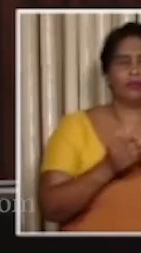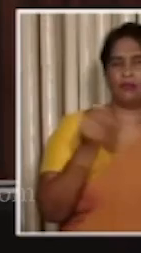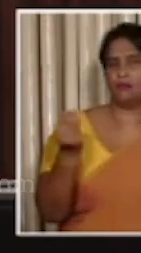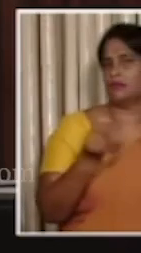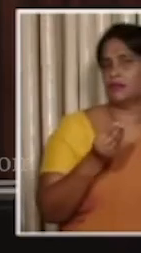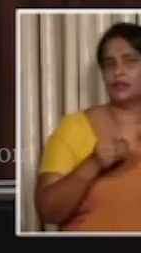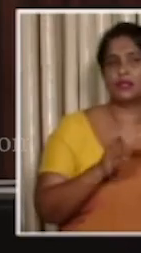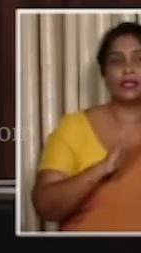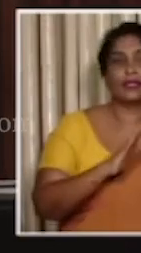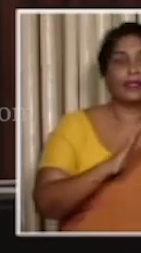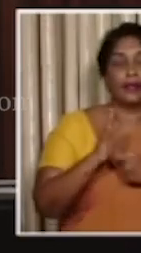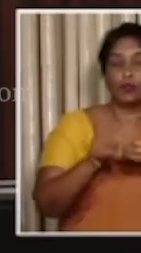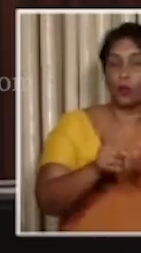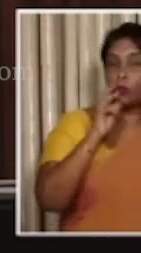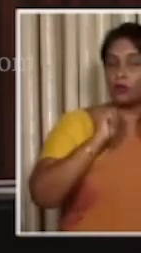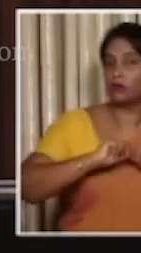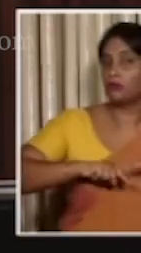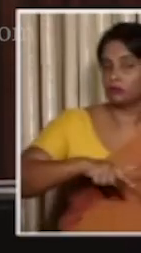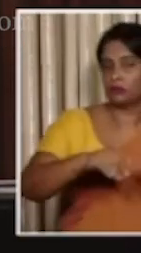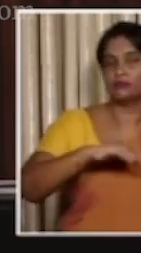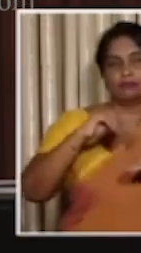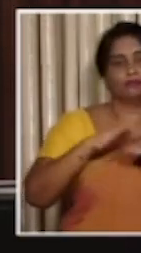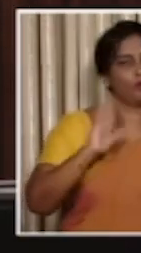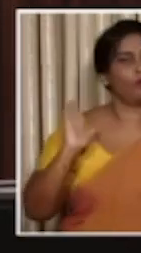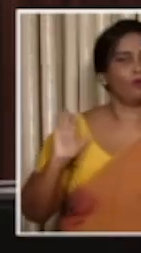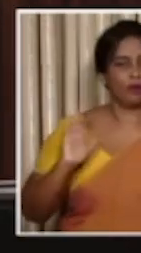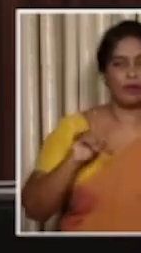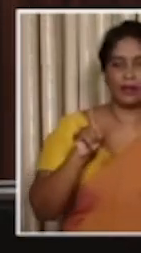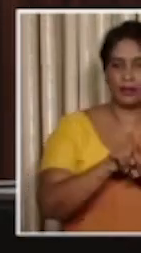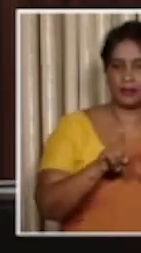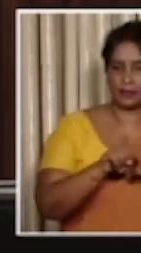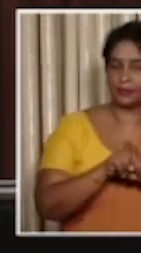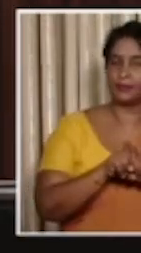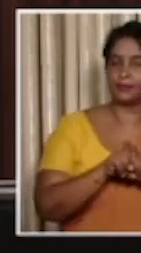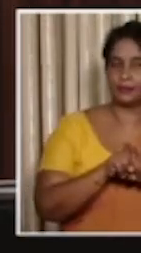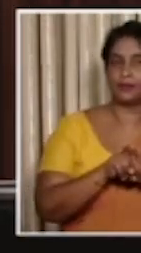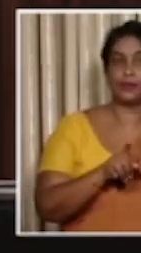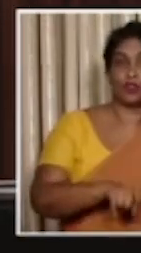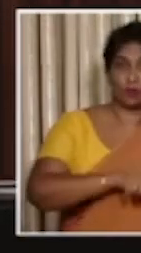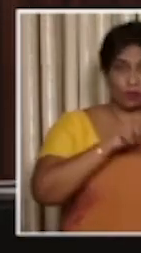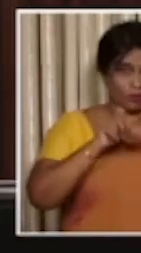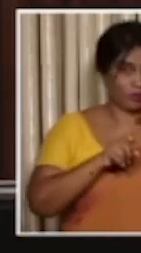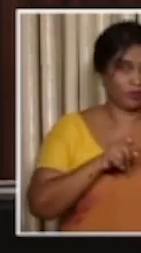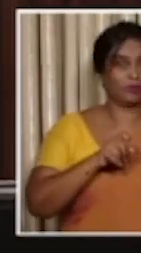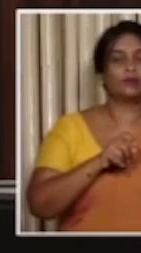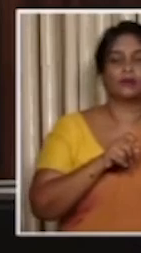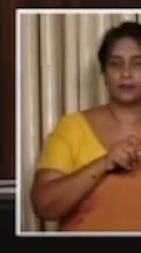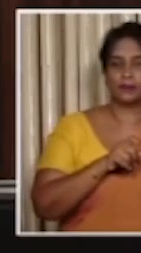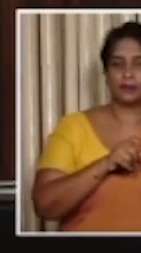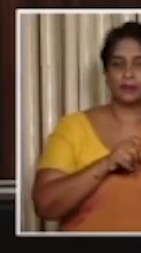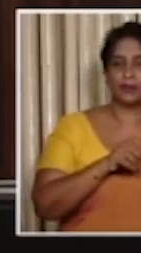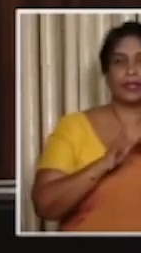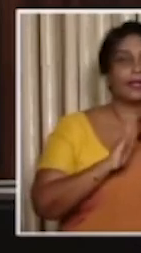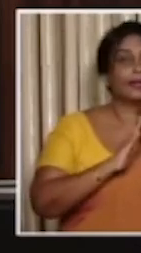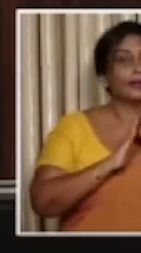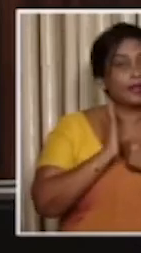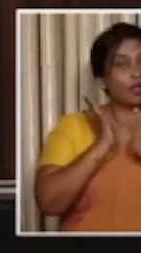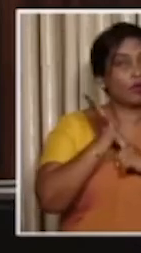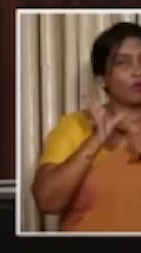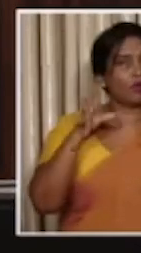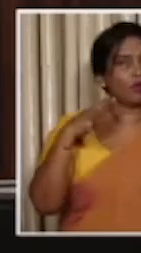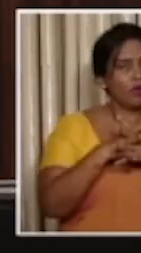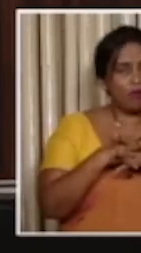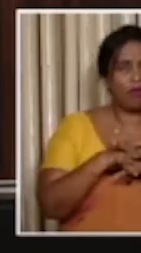ඒ නීති නිසි පරිදි ක්‍රියාවේ යෙදී වීතුව තිබෙනවා. ඒ වගේම ජනතාවට නීතිය ක්‍රියාත්මක වෙනවා